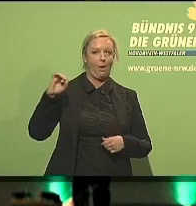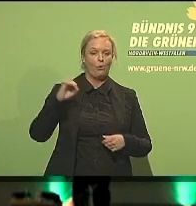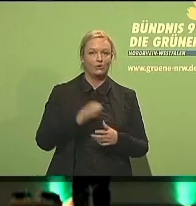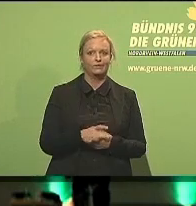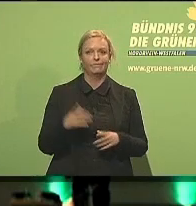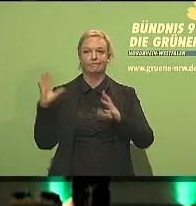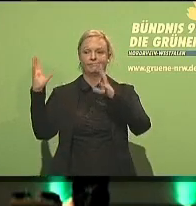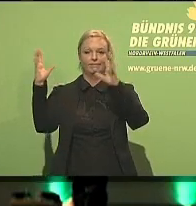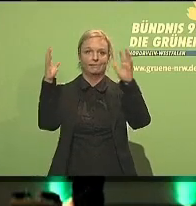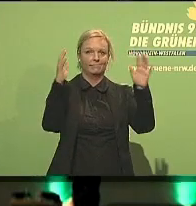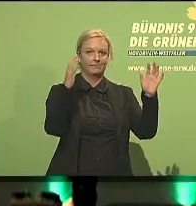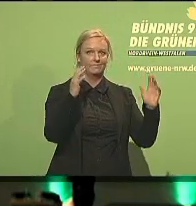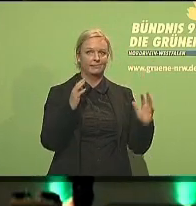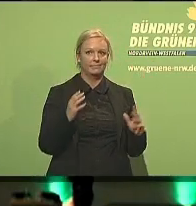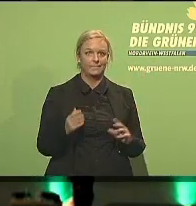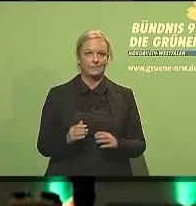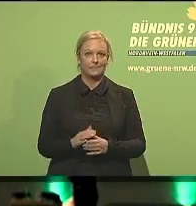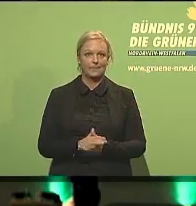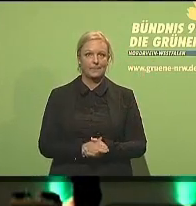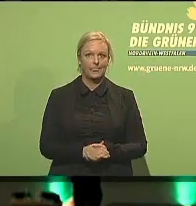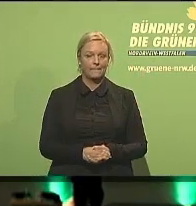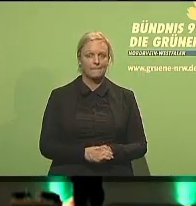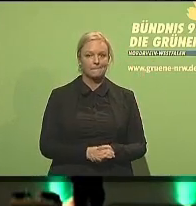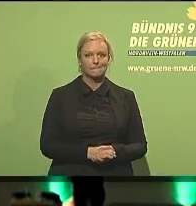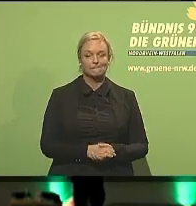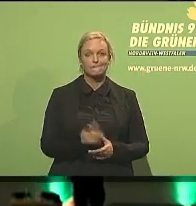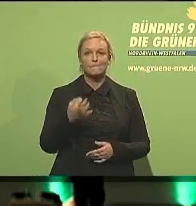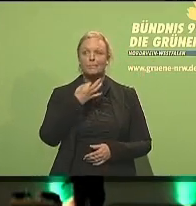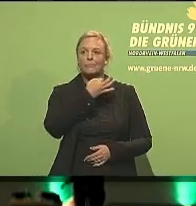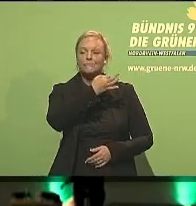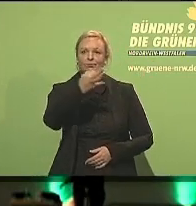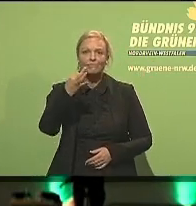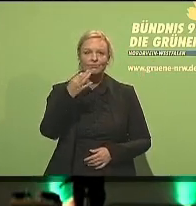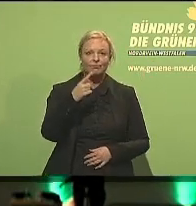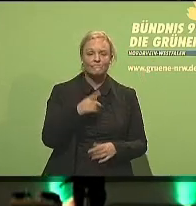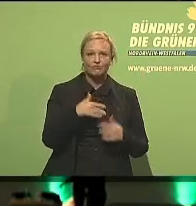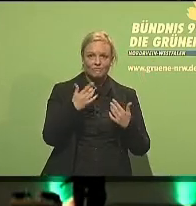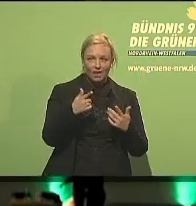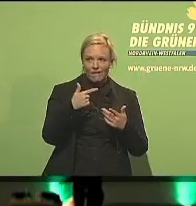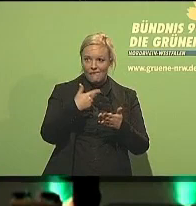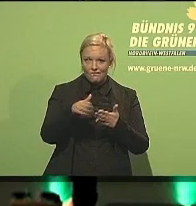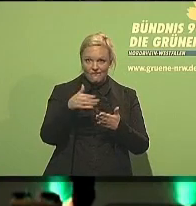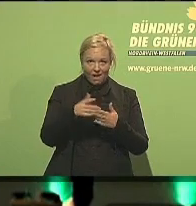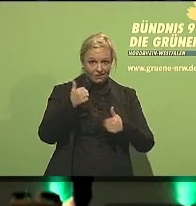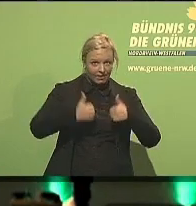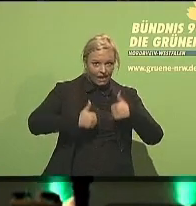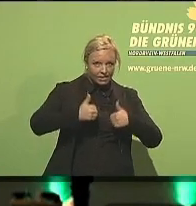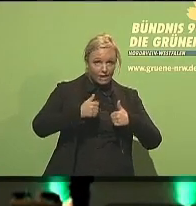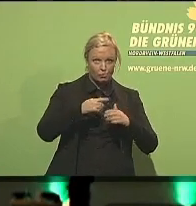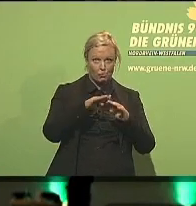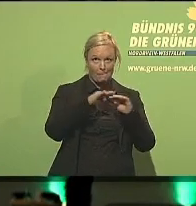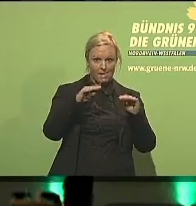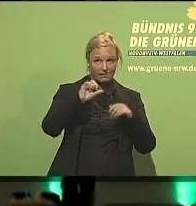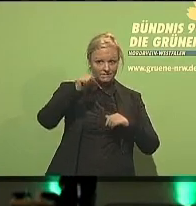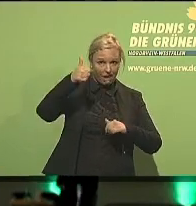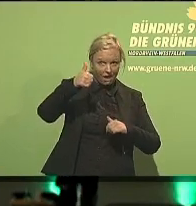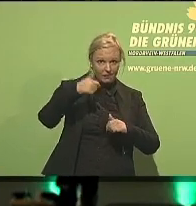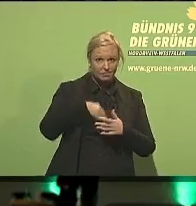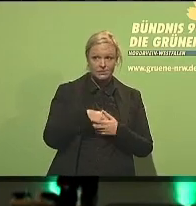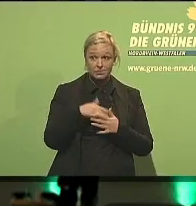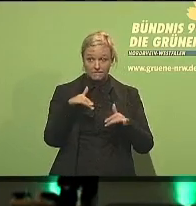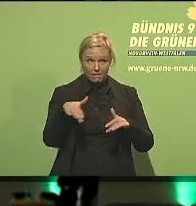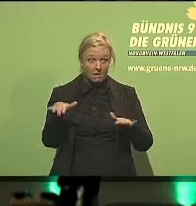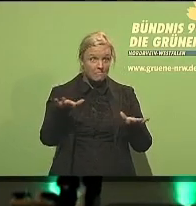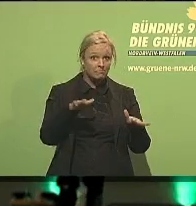Ich frage euch, liebe Versammlung, gibt es weitere Kandidaturen für den Platz 1? Das